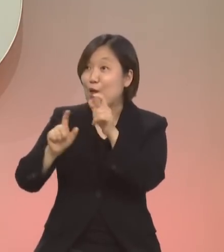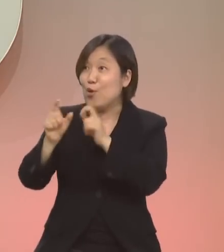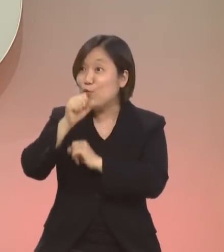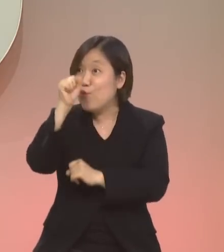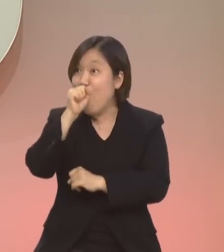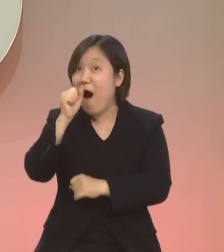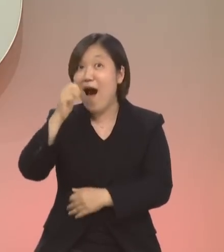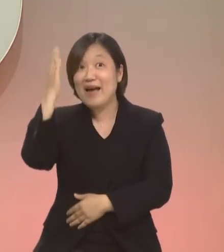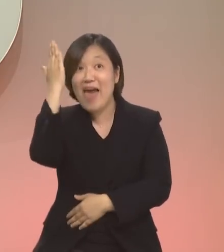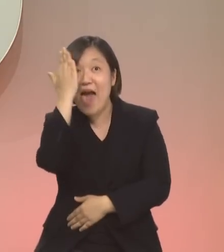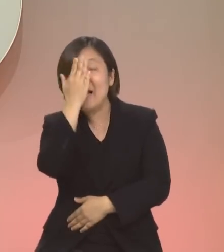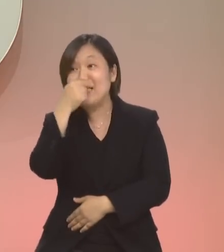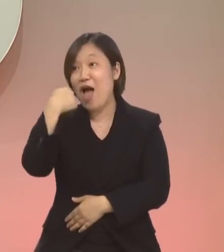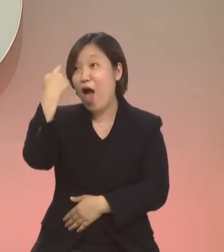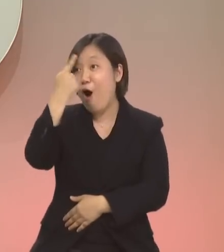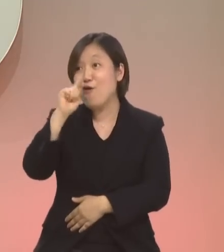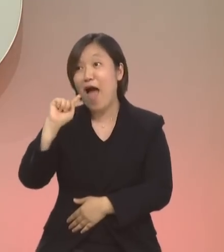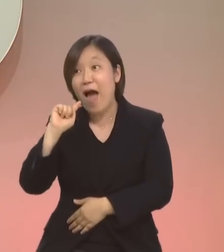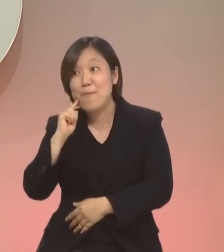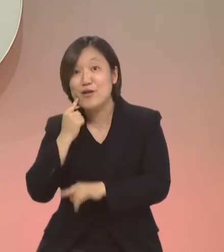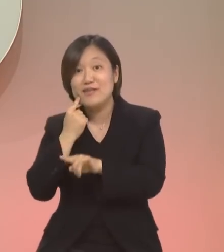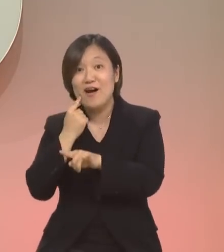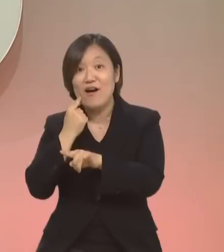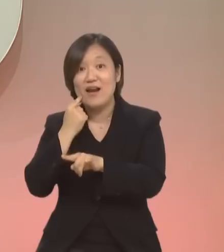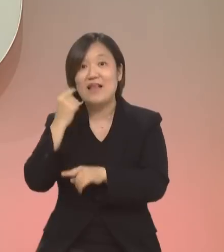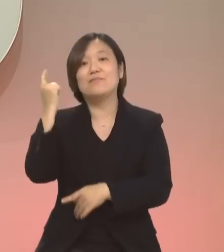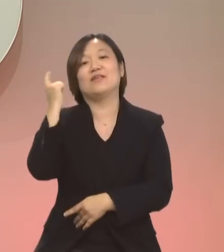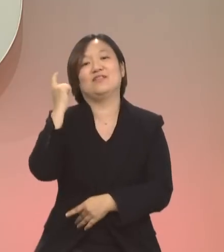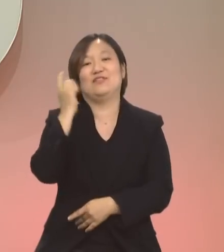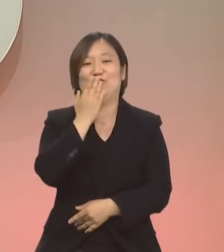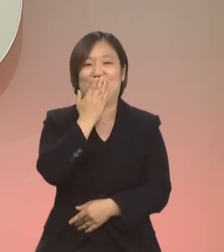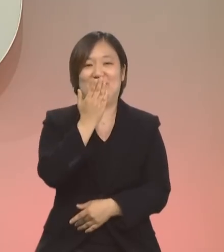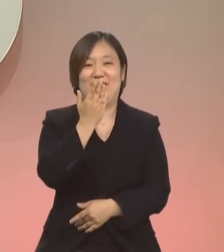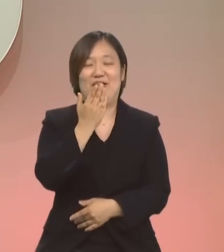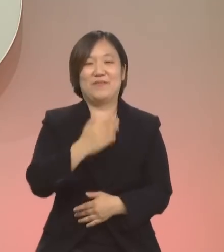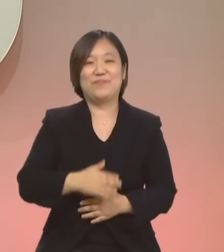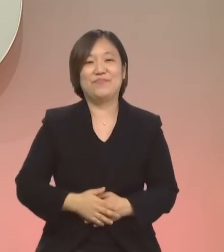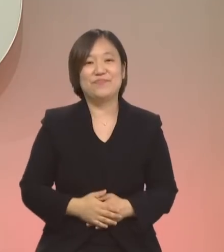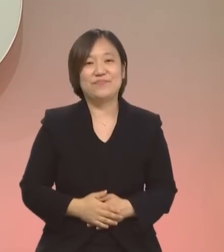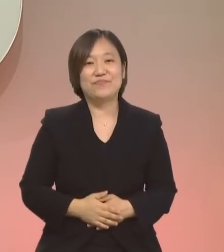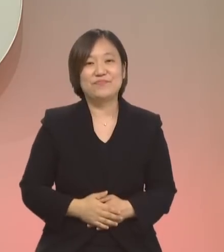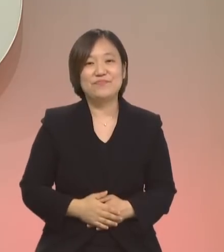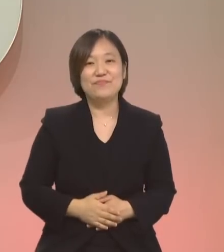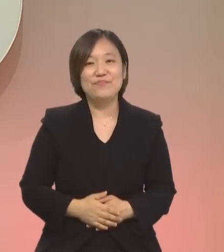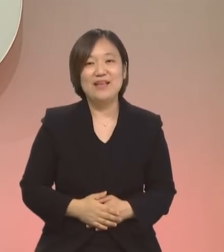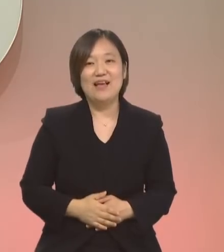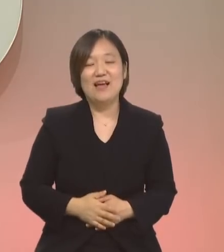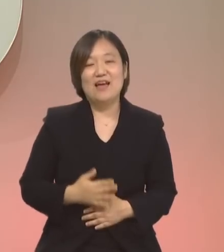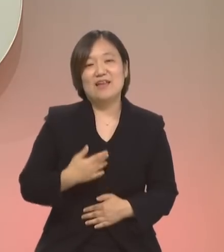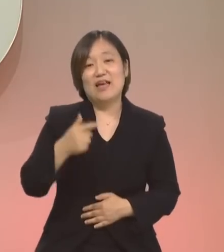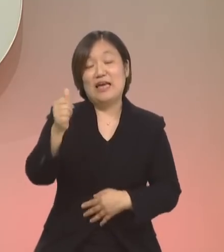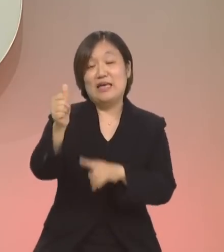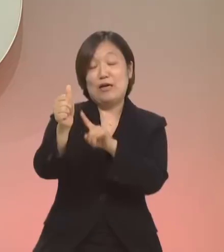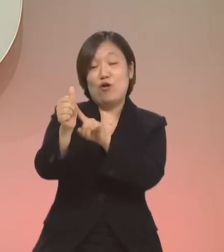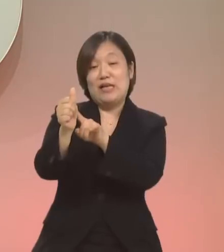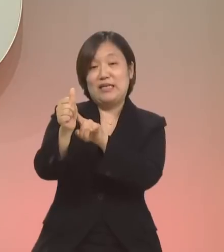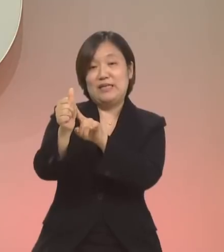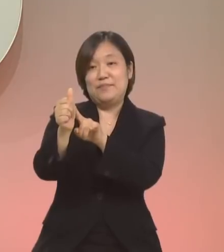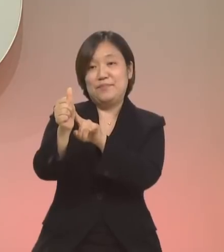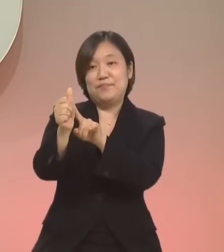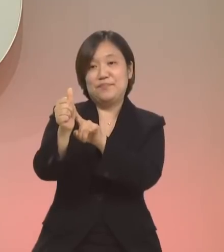거 같아라는 말을들을 수가 있을 겁니다 그래서 그 거사님이